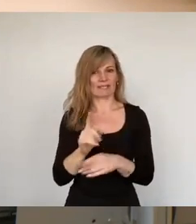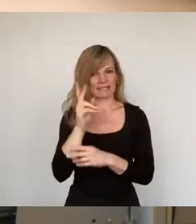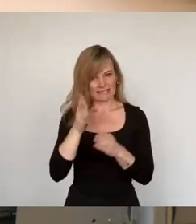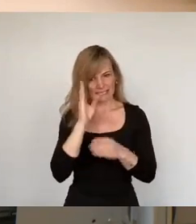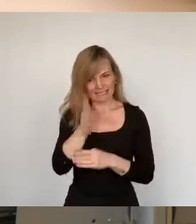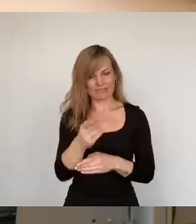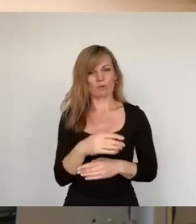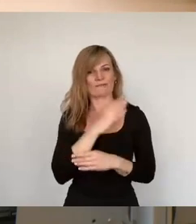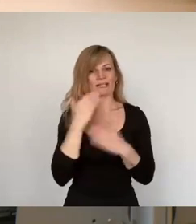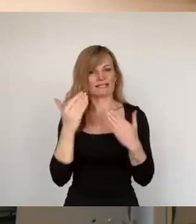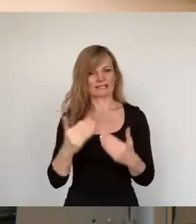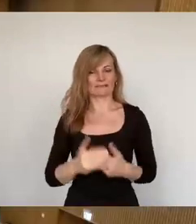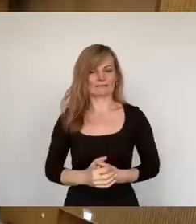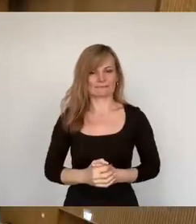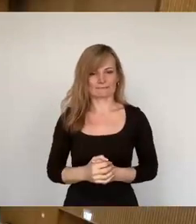Vielen Dank.